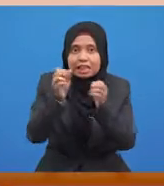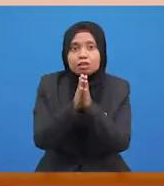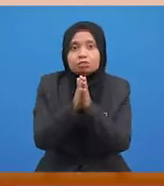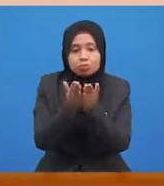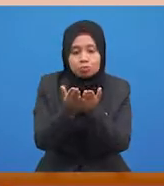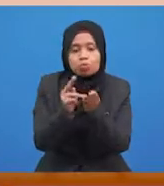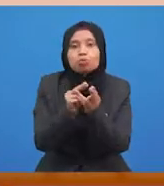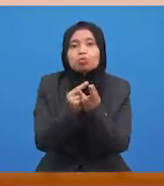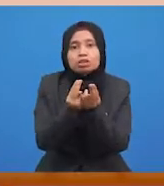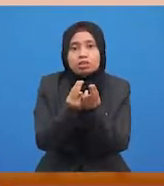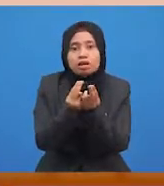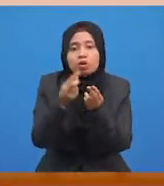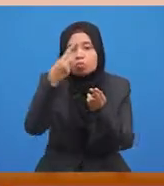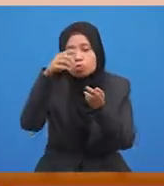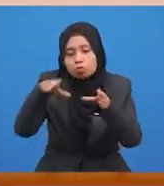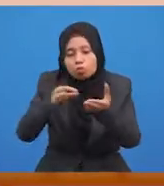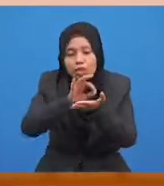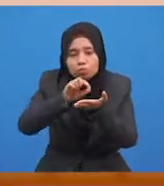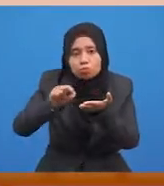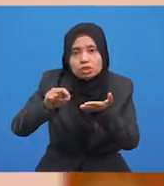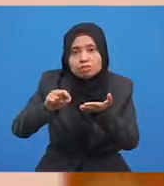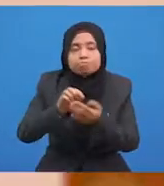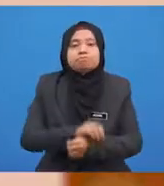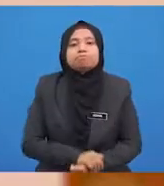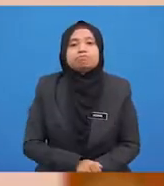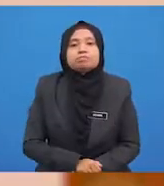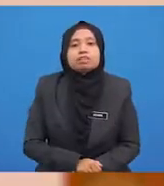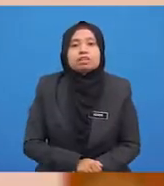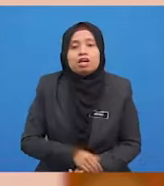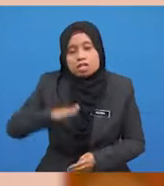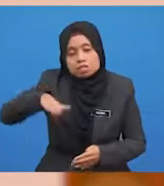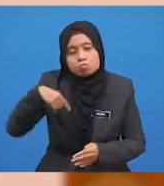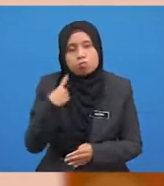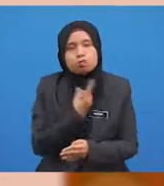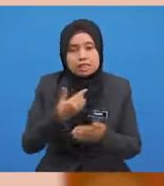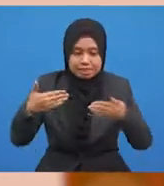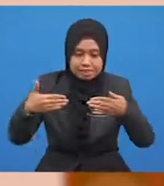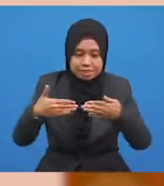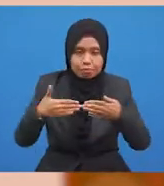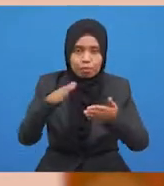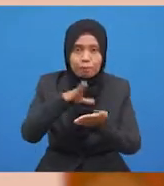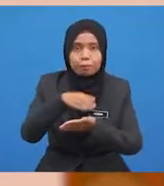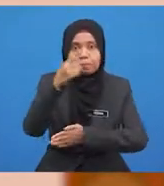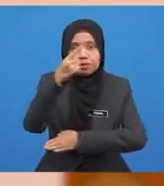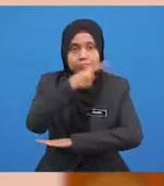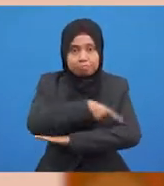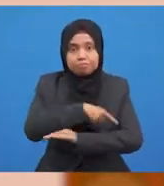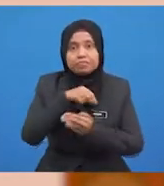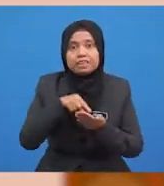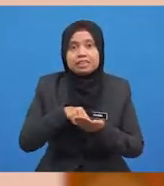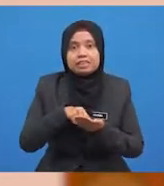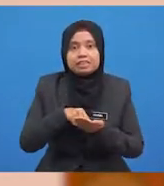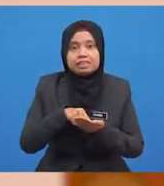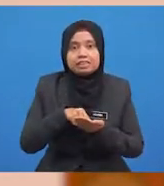buku nota untuk membuat catatan. Sebelum kita menyambungkan pembelajaran kita pada hari